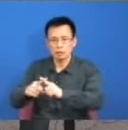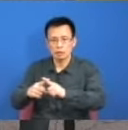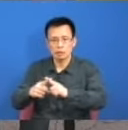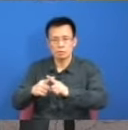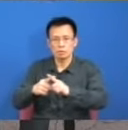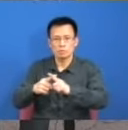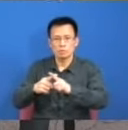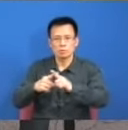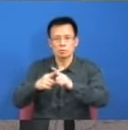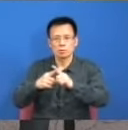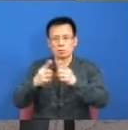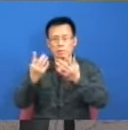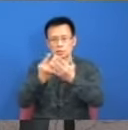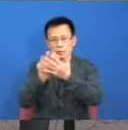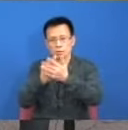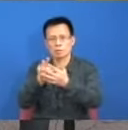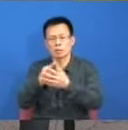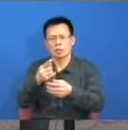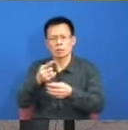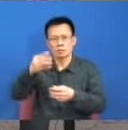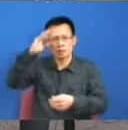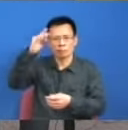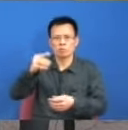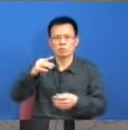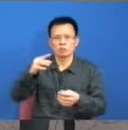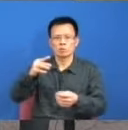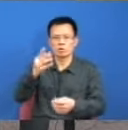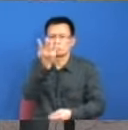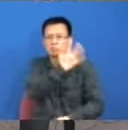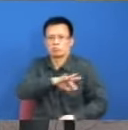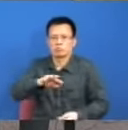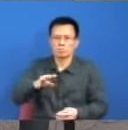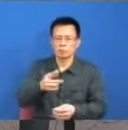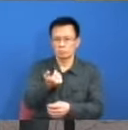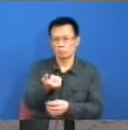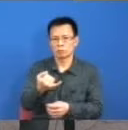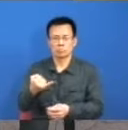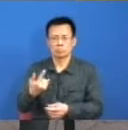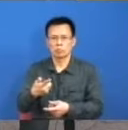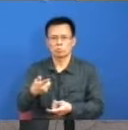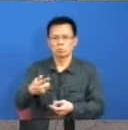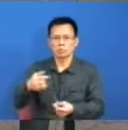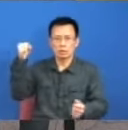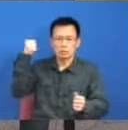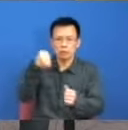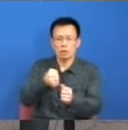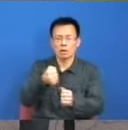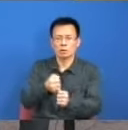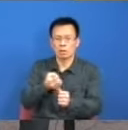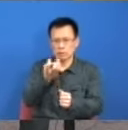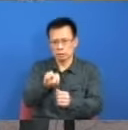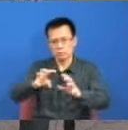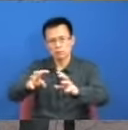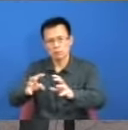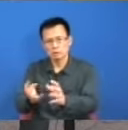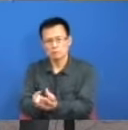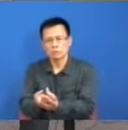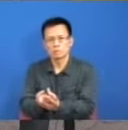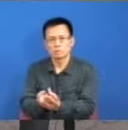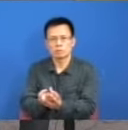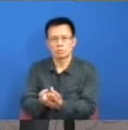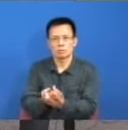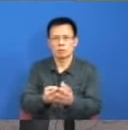你警方不分青紅皂白，咁樣去打壓一啲可能小眾嘅人，想保留一啲